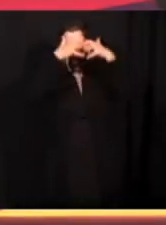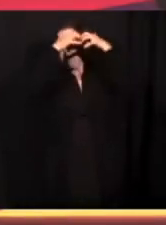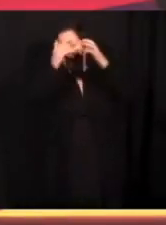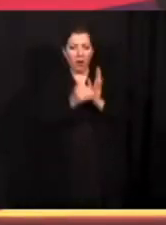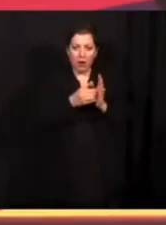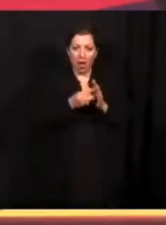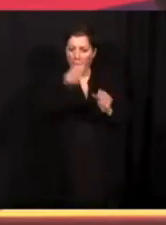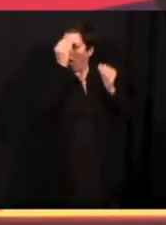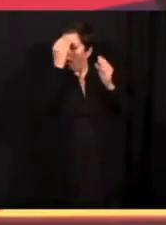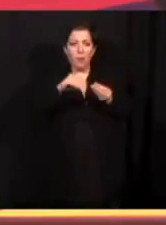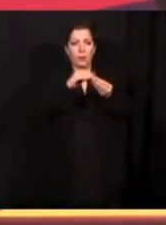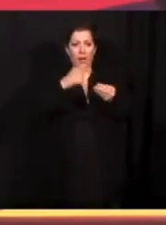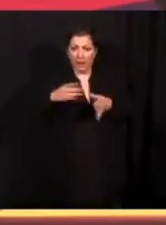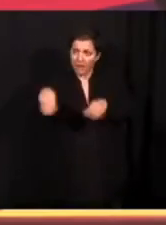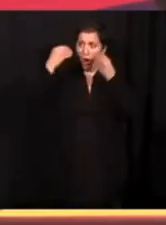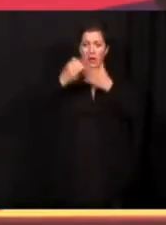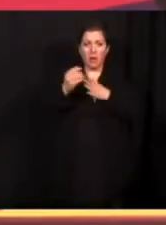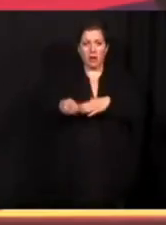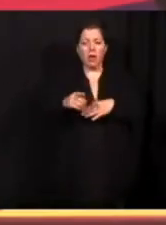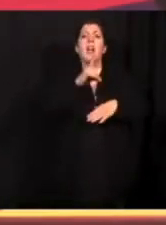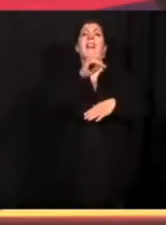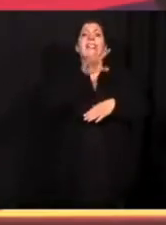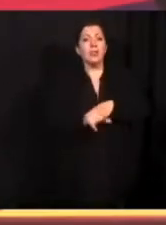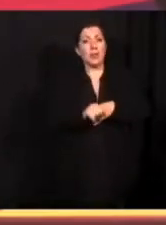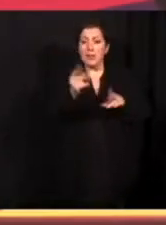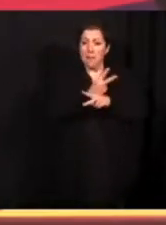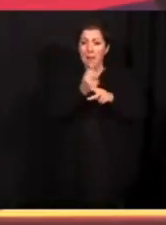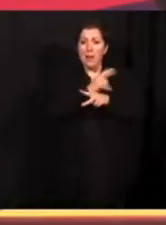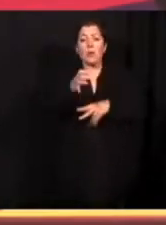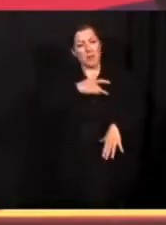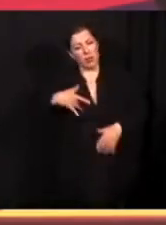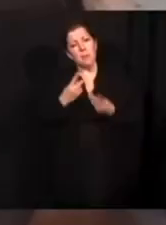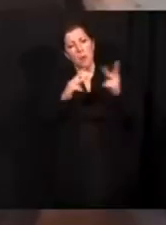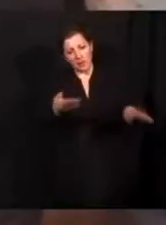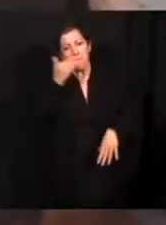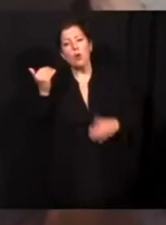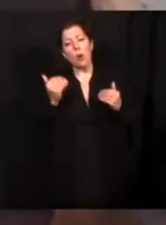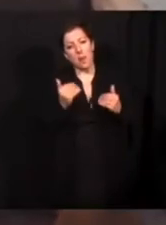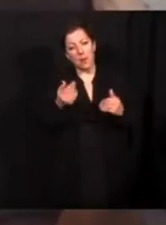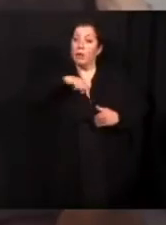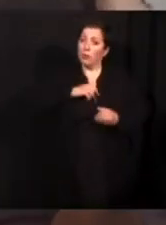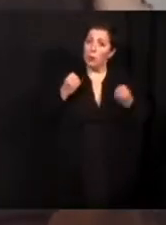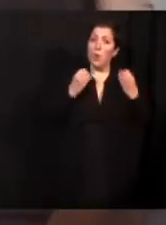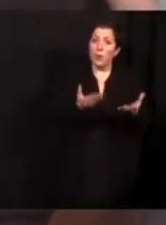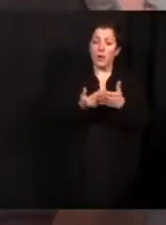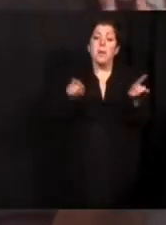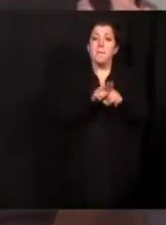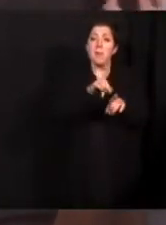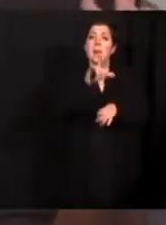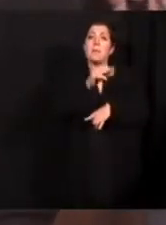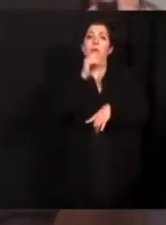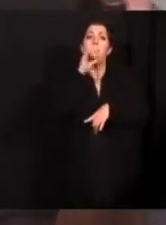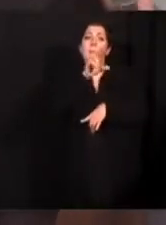de vendre ces produits toxiques. Le do it yourself, c'est bien, la santé publique, c'est mieux. Nous proposons, comme l'a fait Sébastien